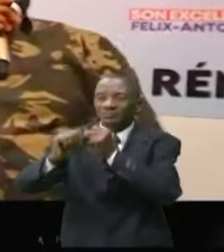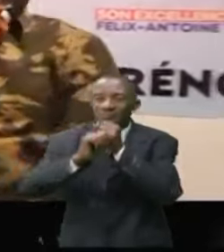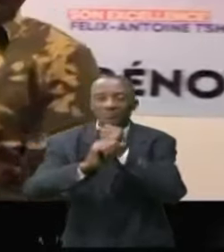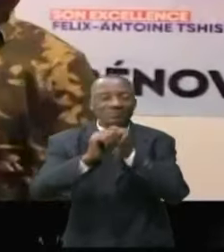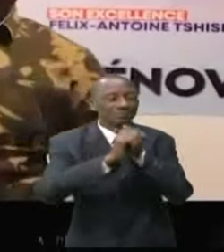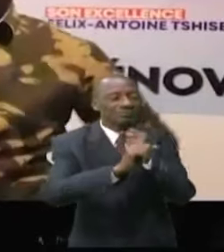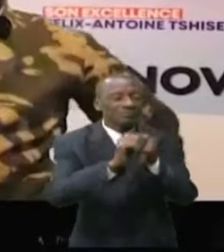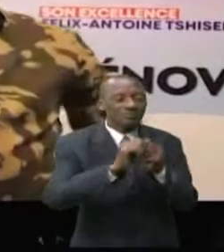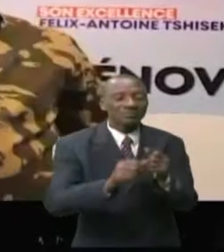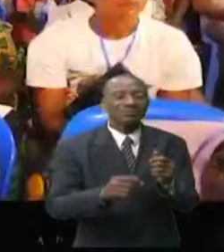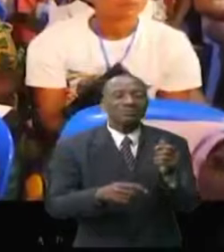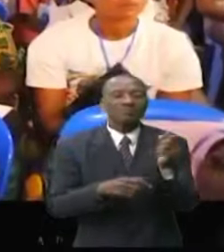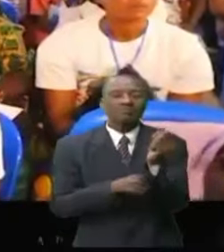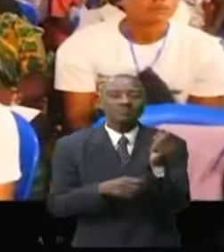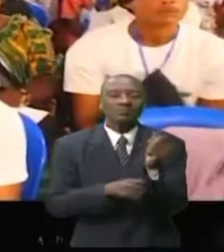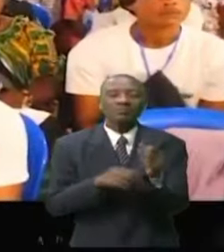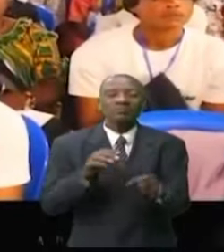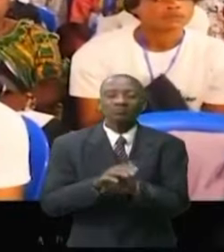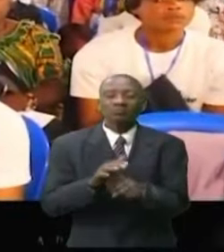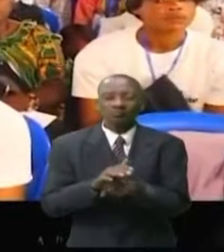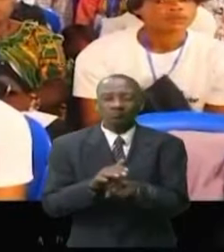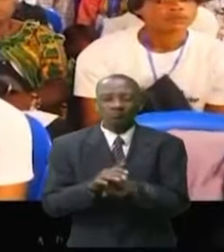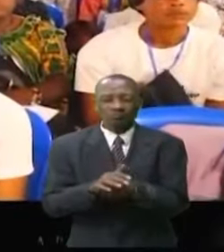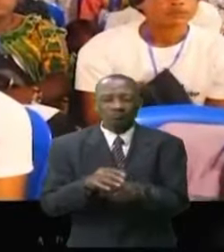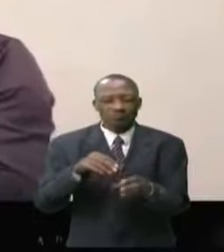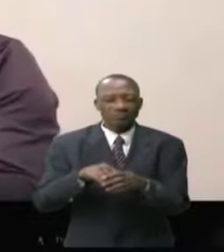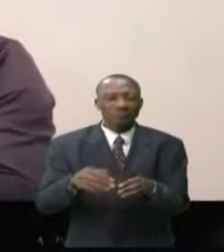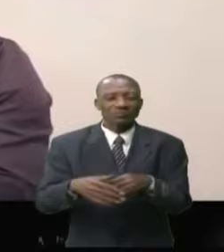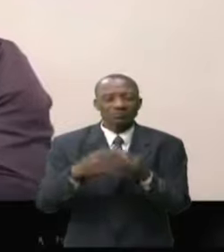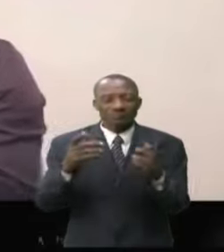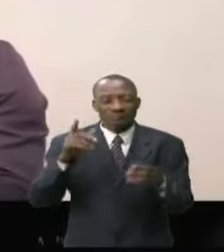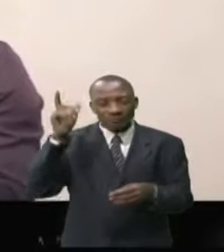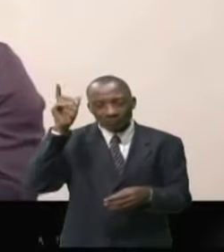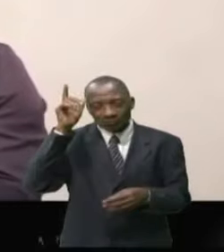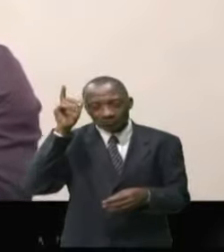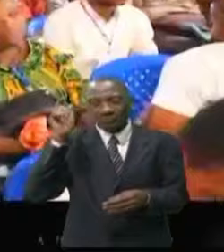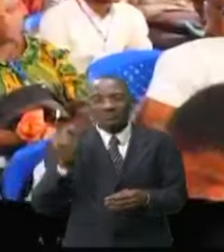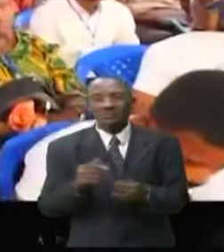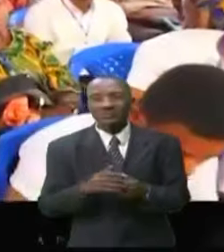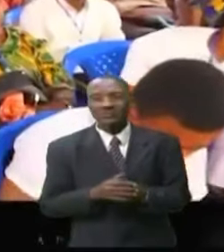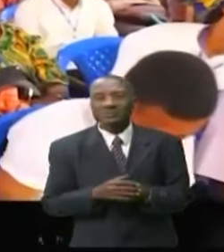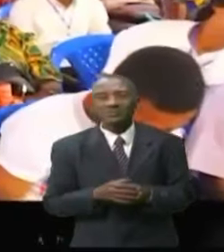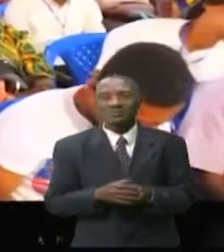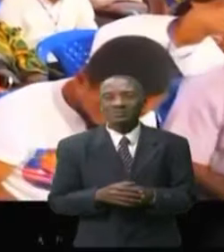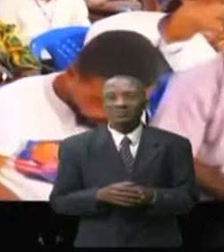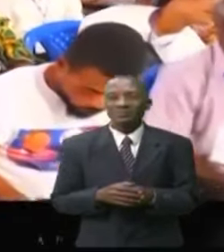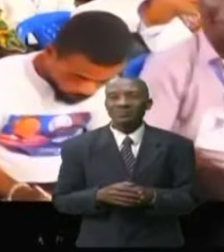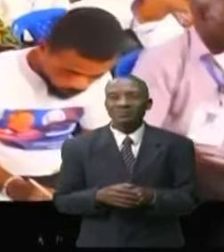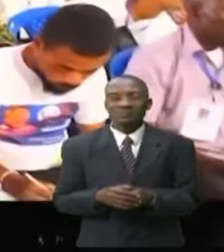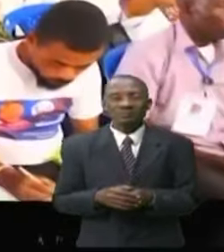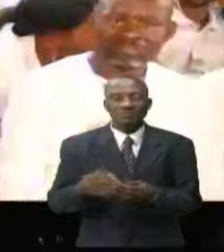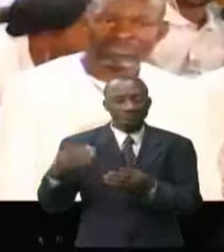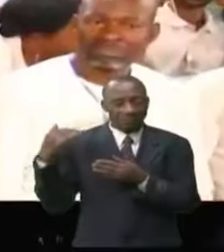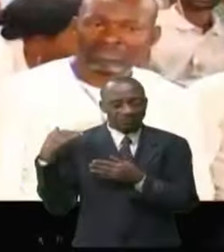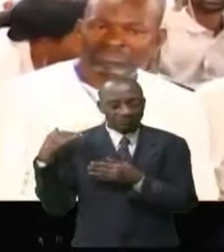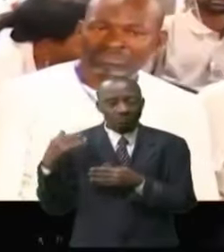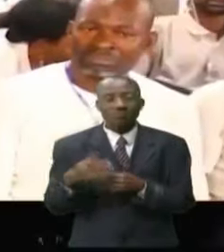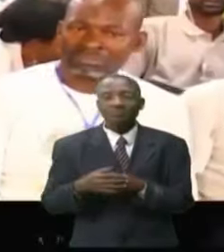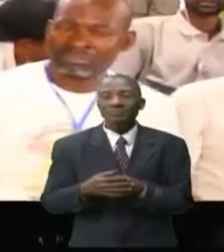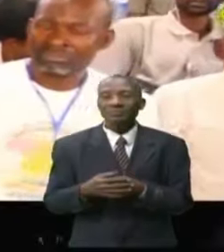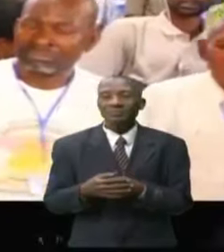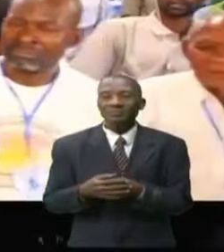réuni ses principaux cadres de base àumi objectif mobiliser ces troupes et les ranger en ordre de